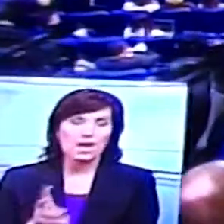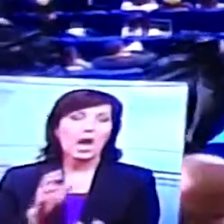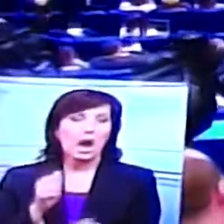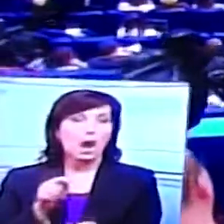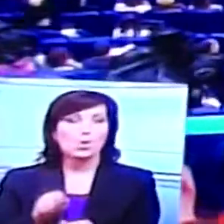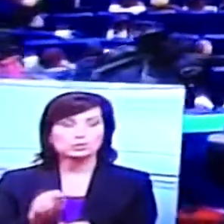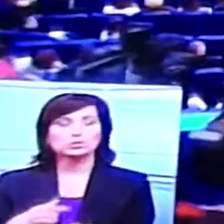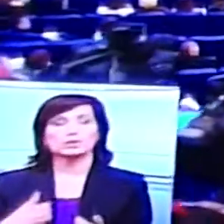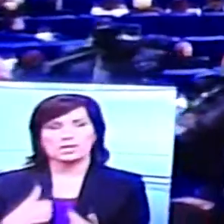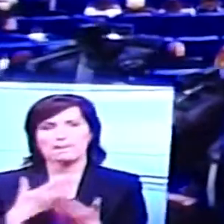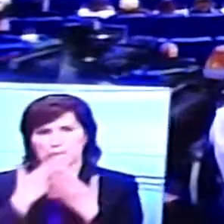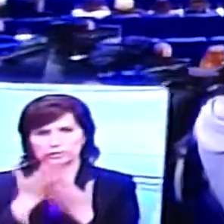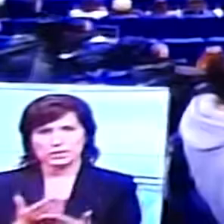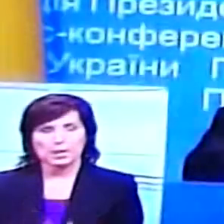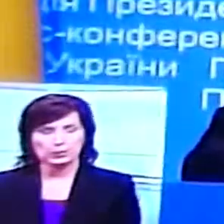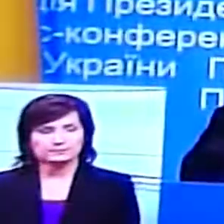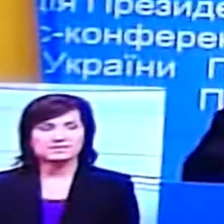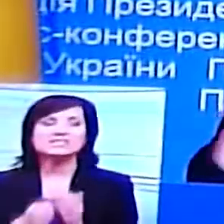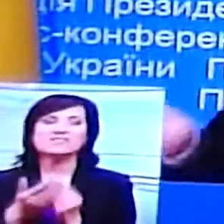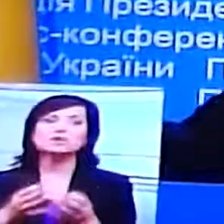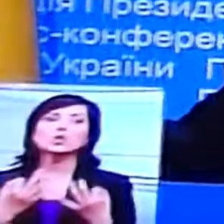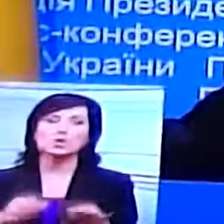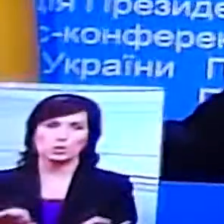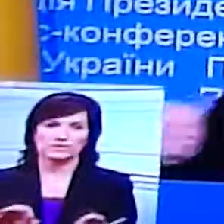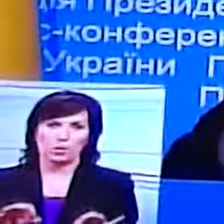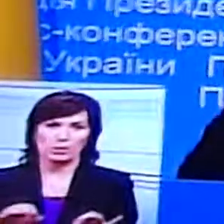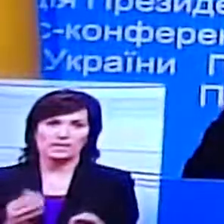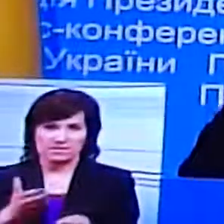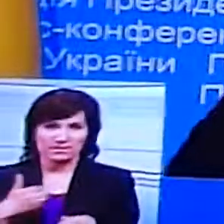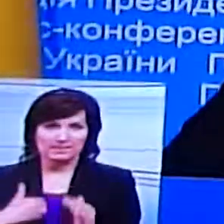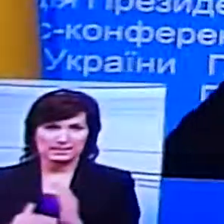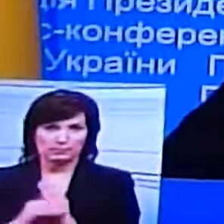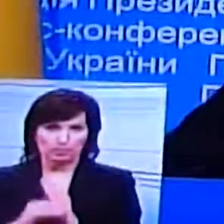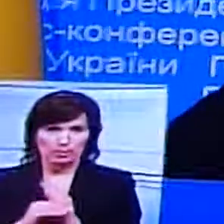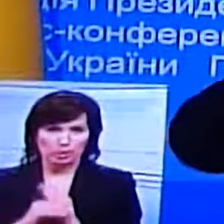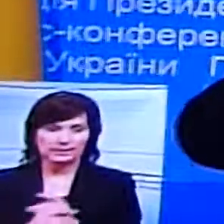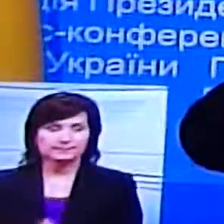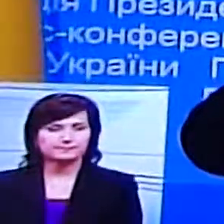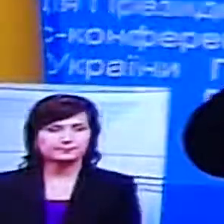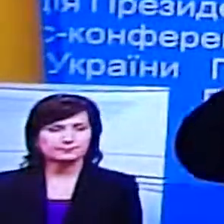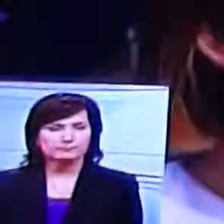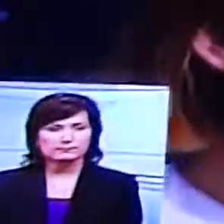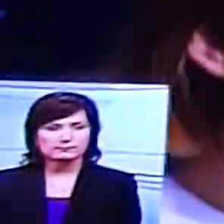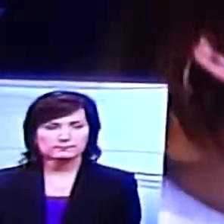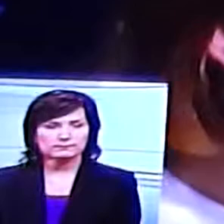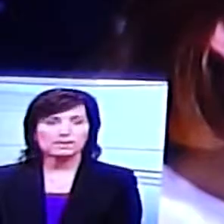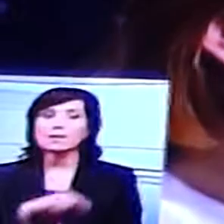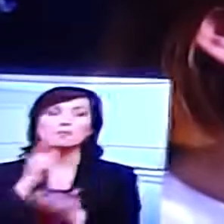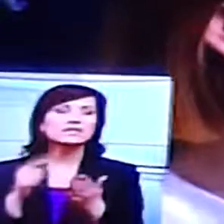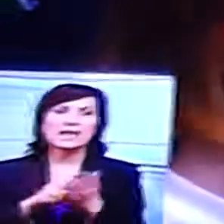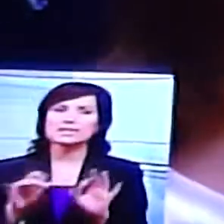от цю я прочитаю з вашого дозволу. Ви мені допомогли. Питання